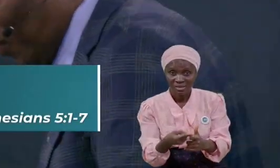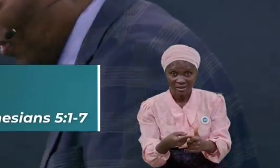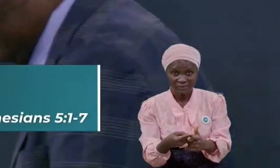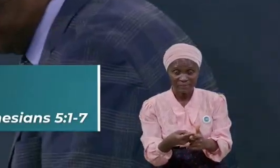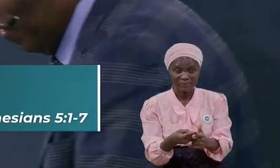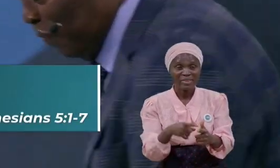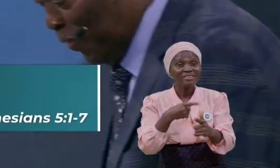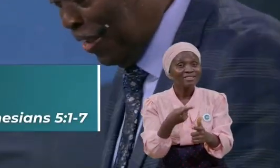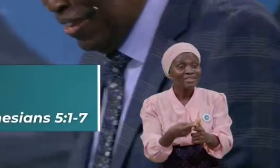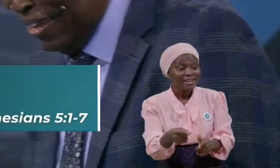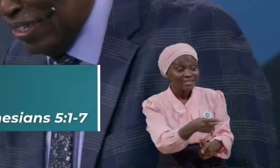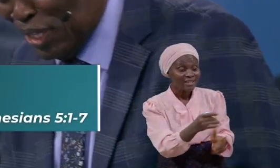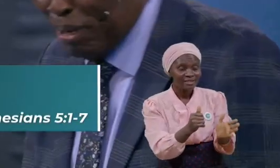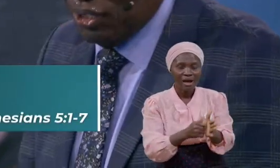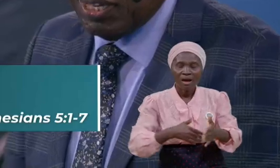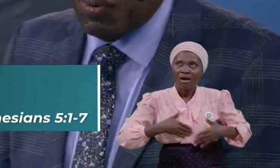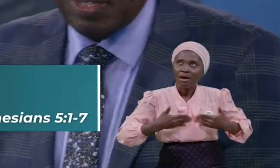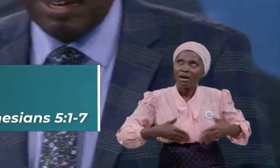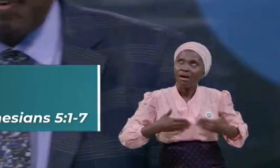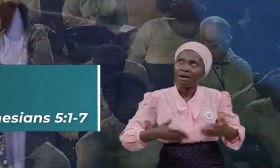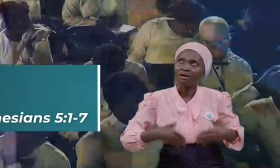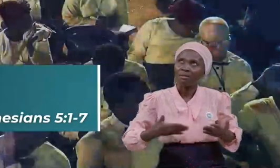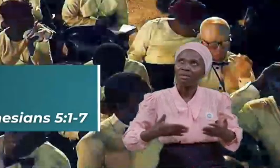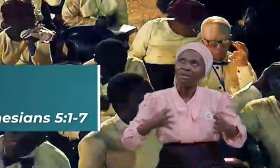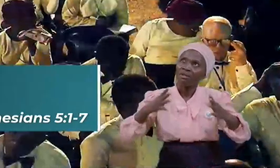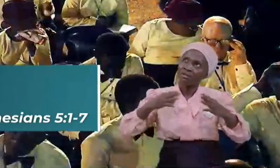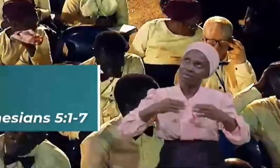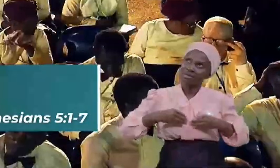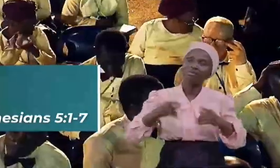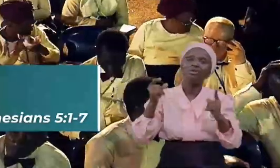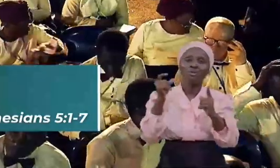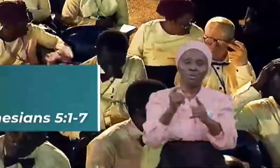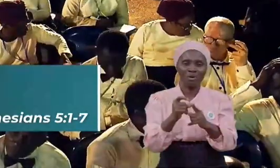parole. Merveilleux. Quelqu'un dit merveilleux.